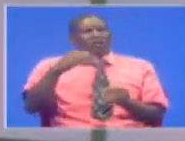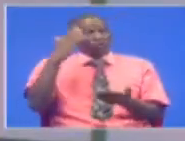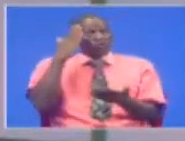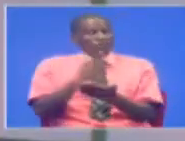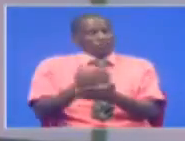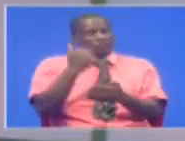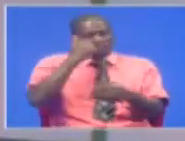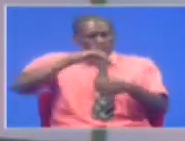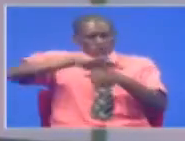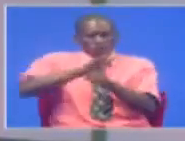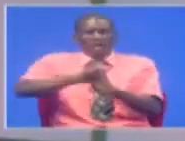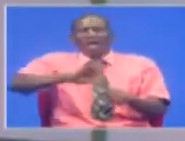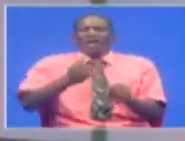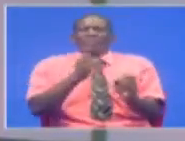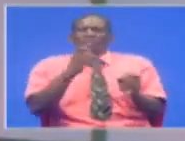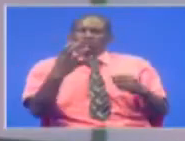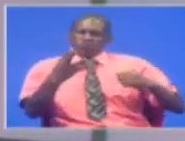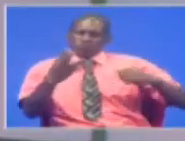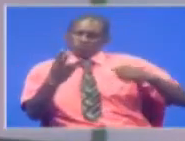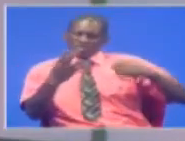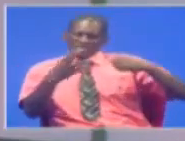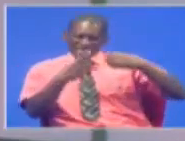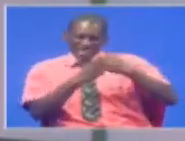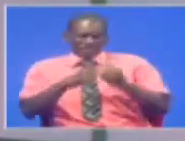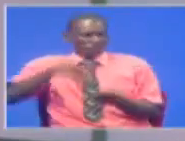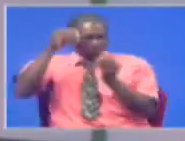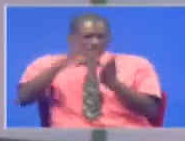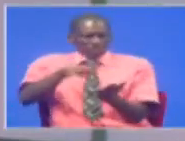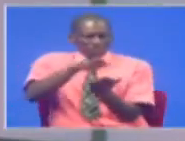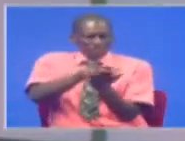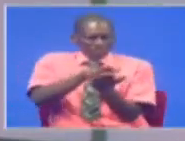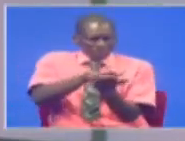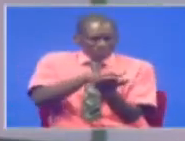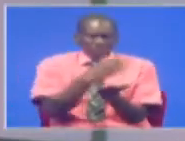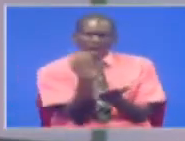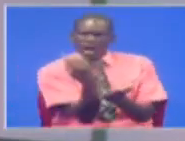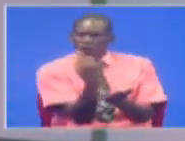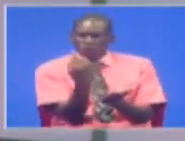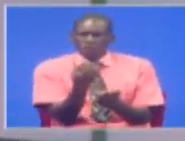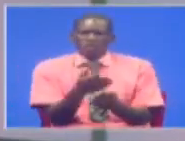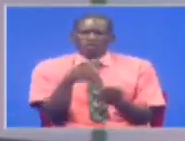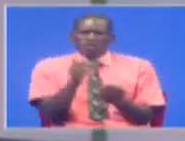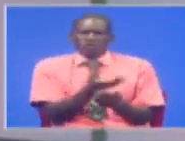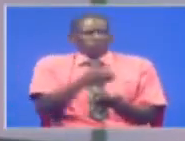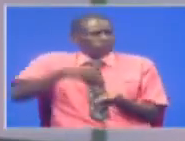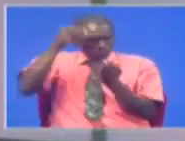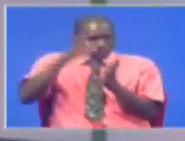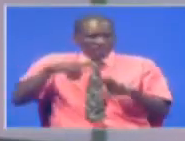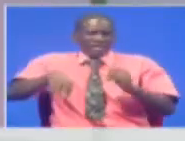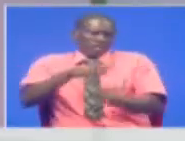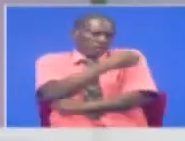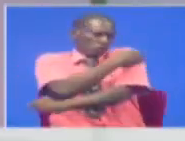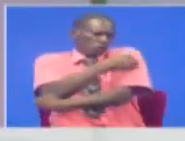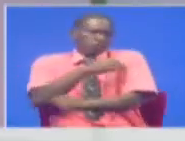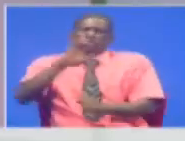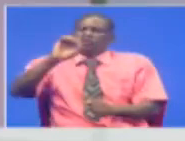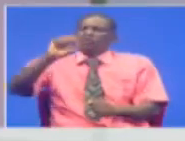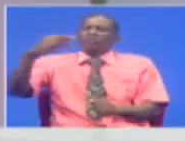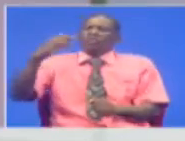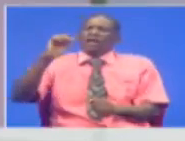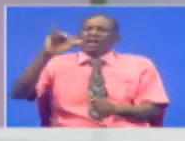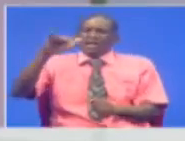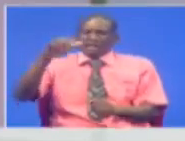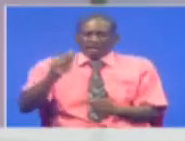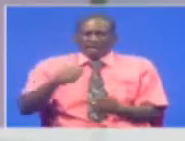huku wengine 29 wakiwekwa karantini. Wanafunzi hao wamelazwa katika hospitali ya Othaya Annex.